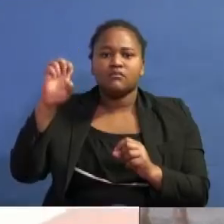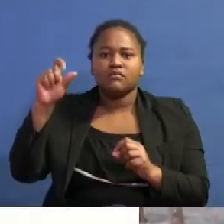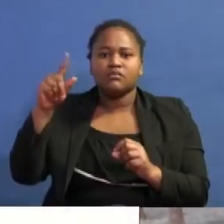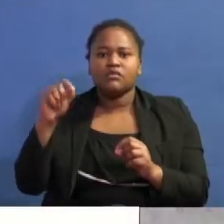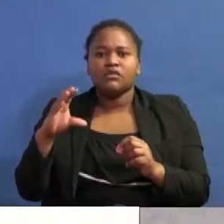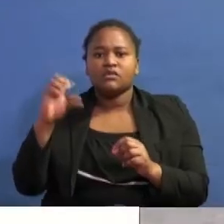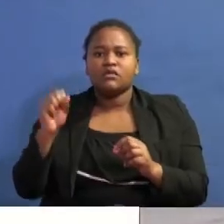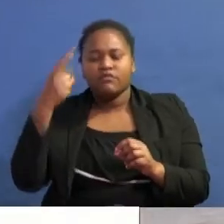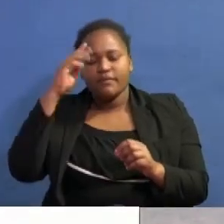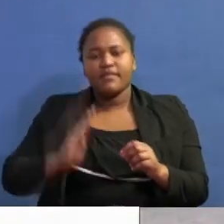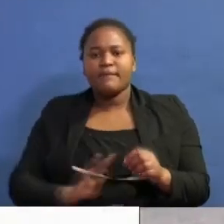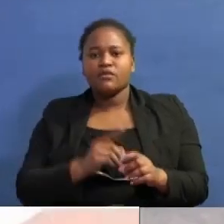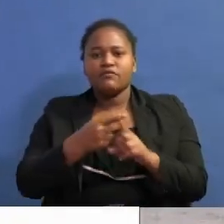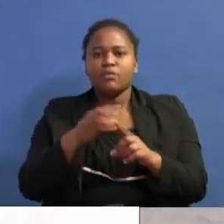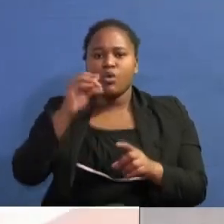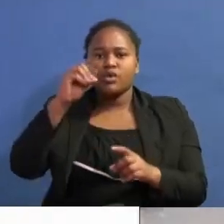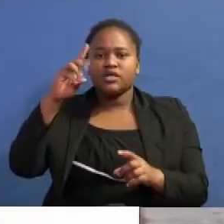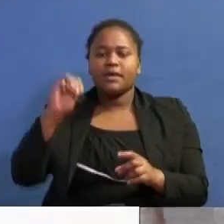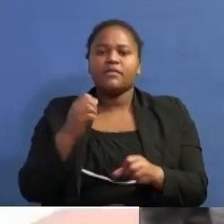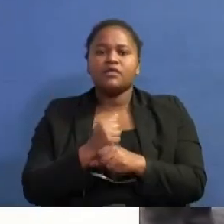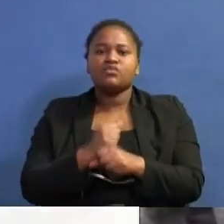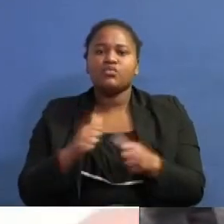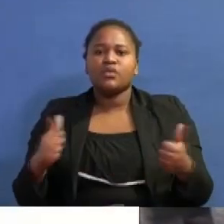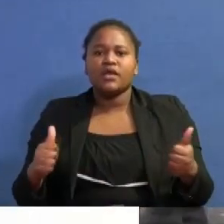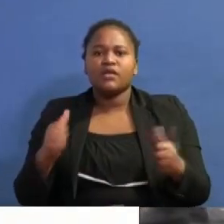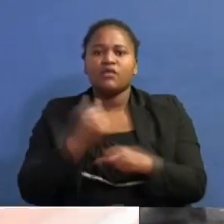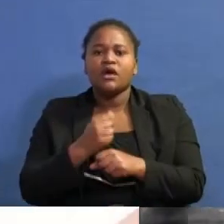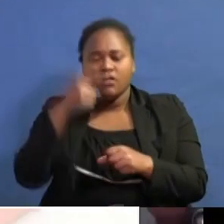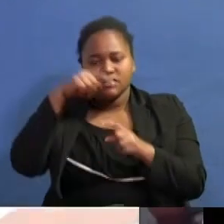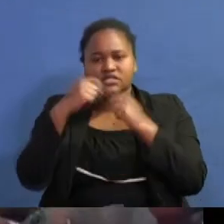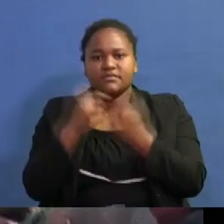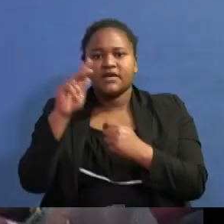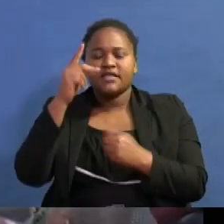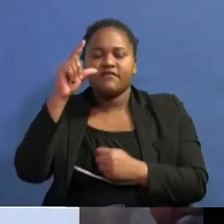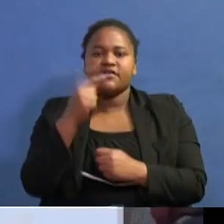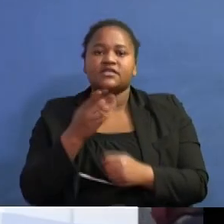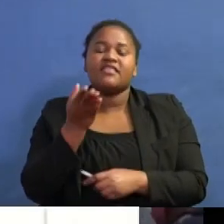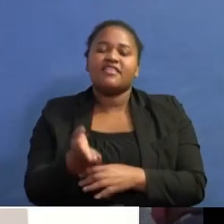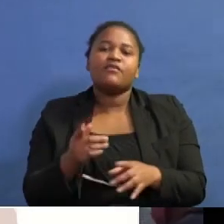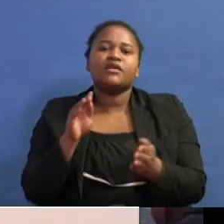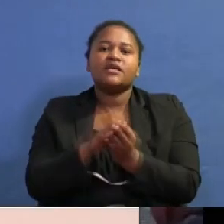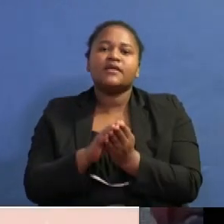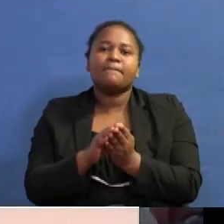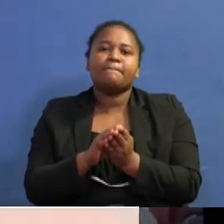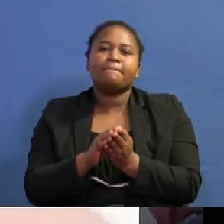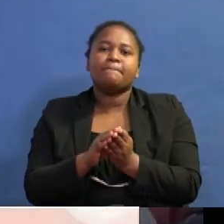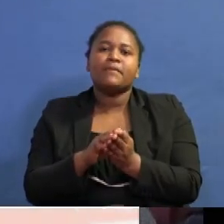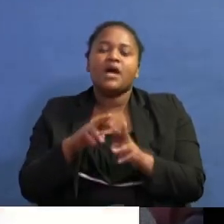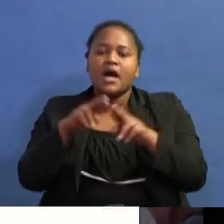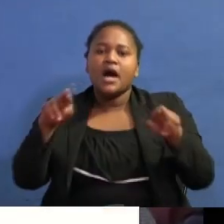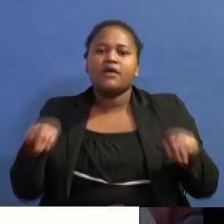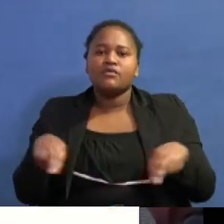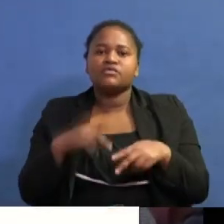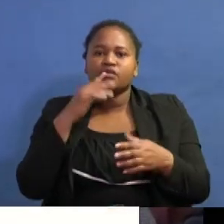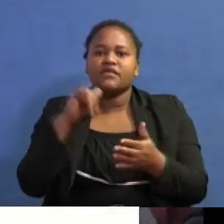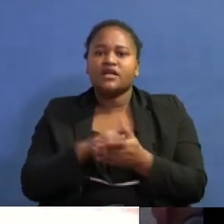wa baraza lake kutoka ODM watafanya kazi vyema na timu ya Kenya Kwanza. Hapo tutaweka cold room, ndio